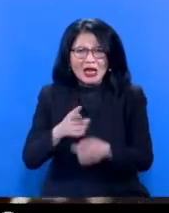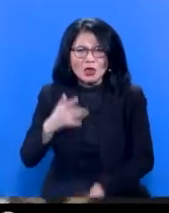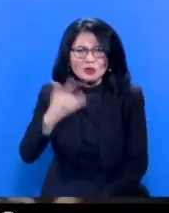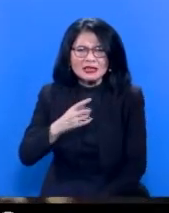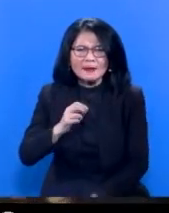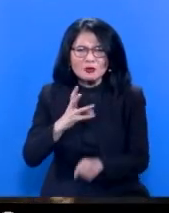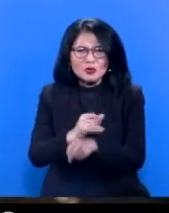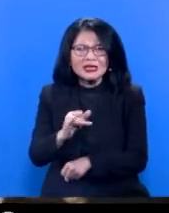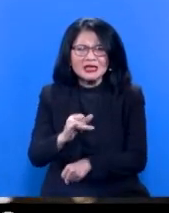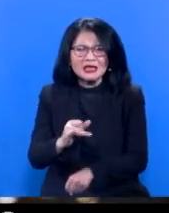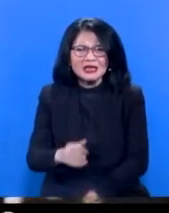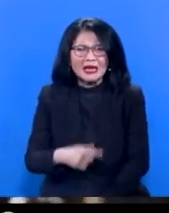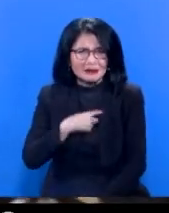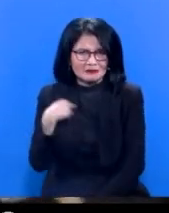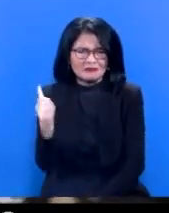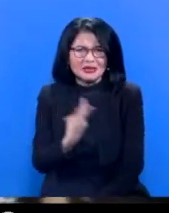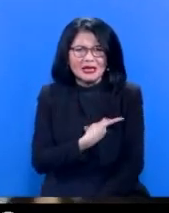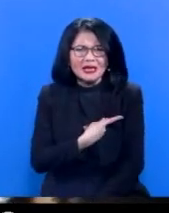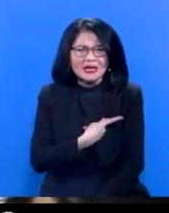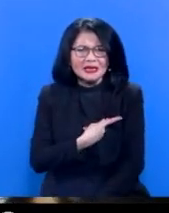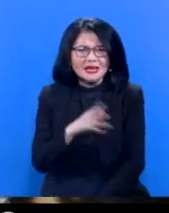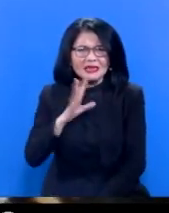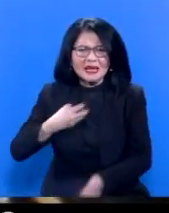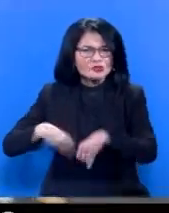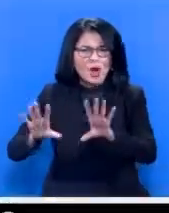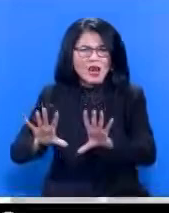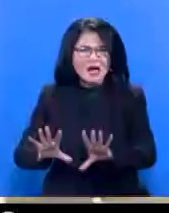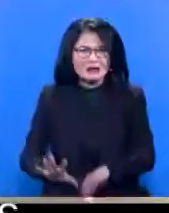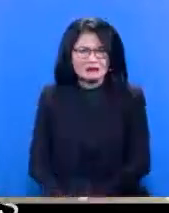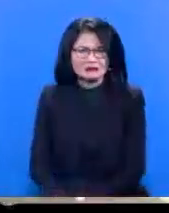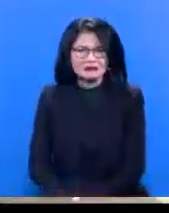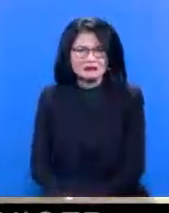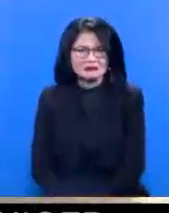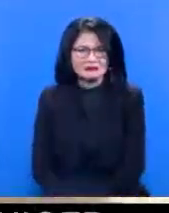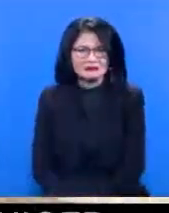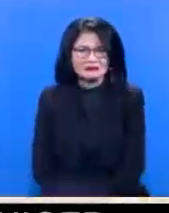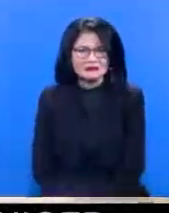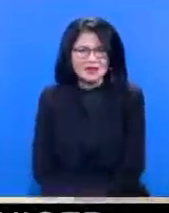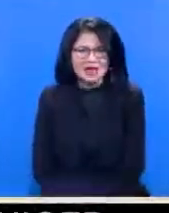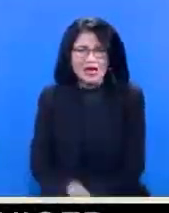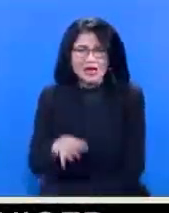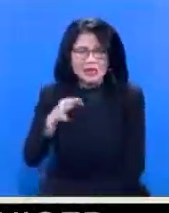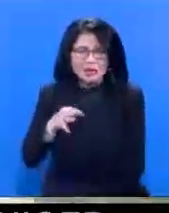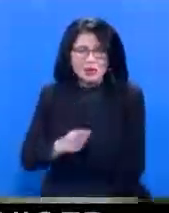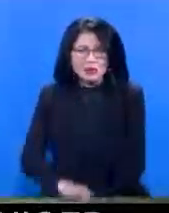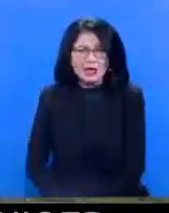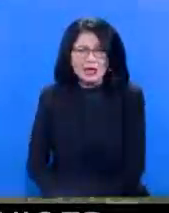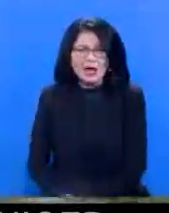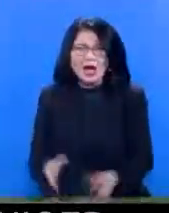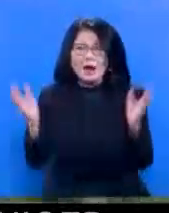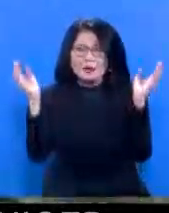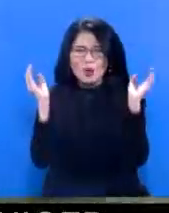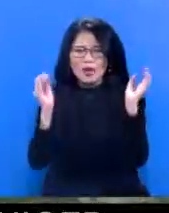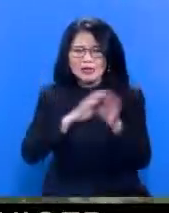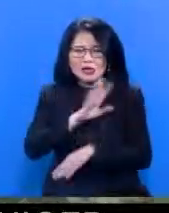merugi, terpaksa ya kita nggak dagang lagi lah, Pak, gitu. Di Purwakarta, semua pabrik tahu mogok